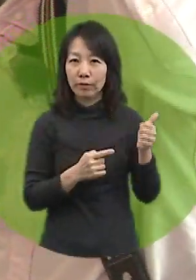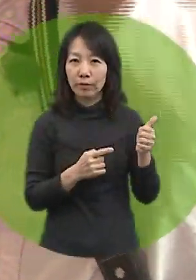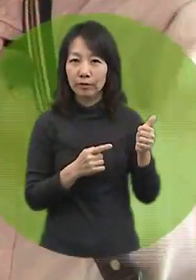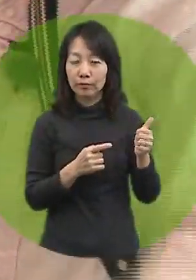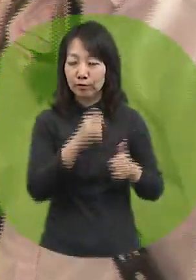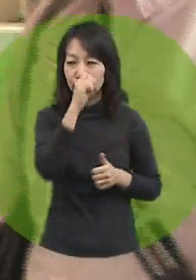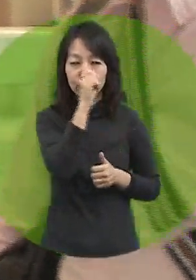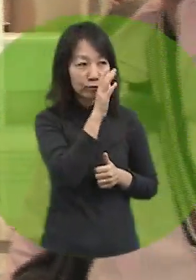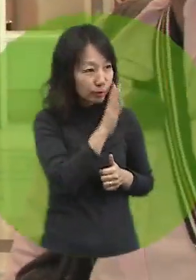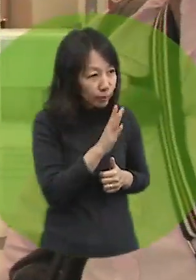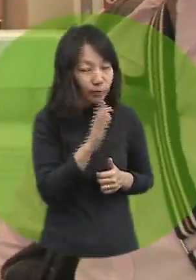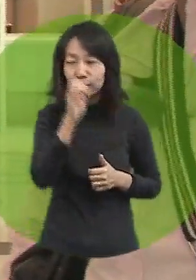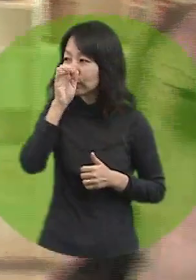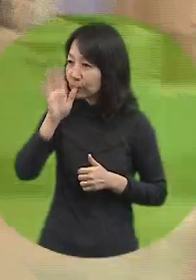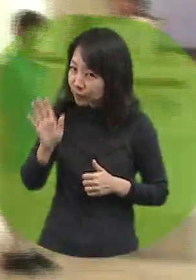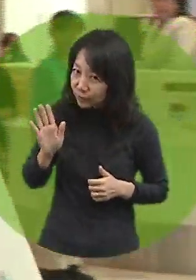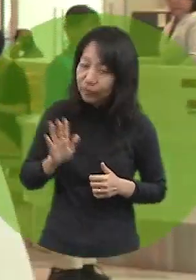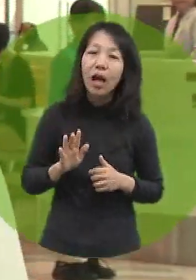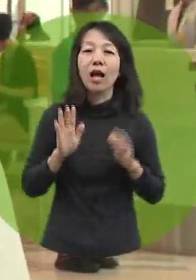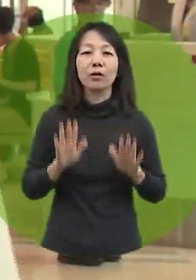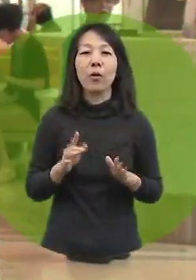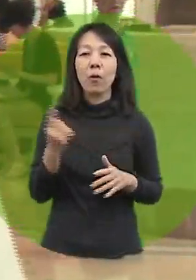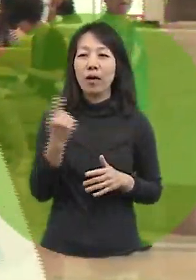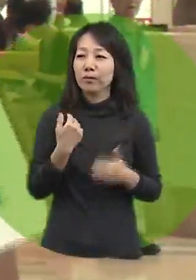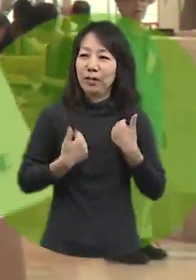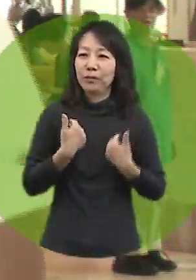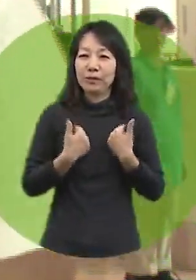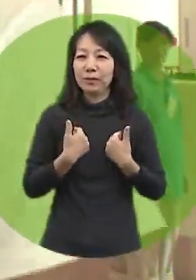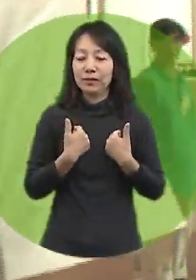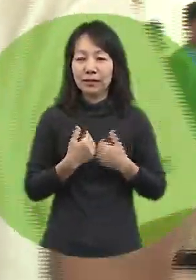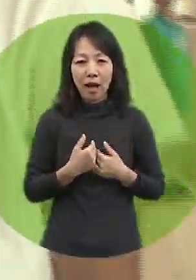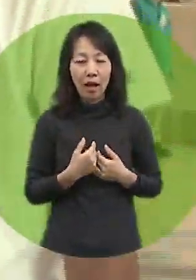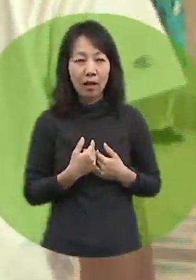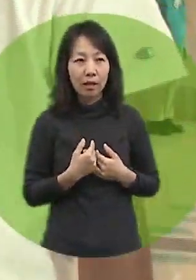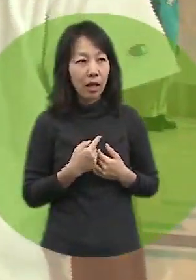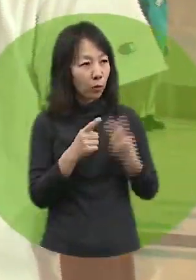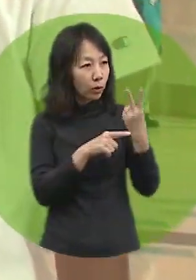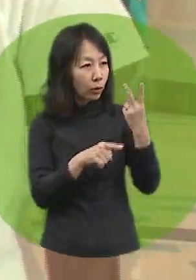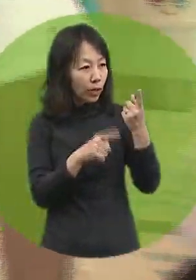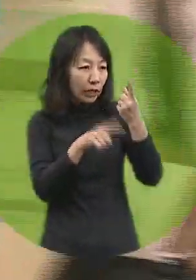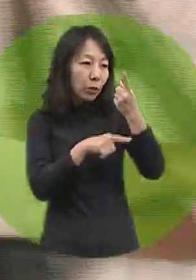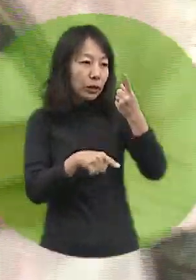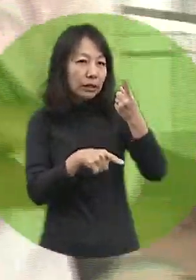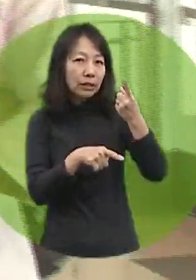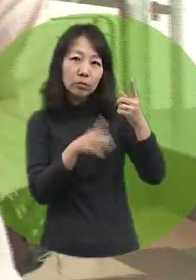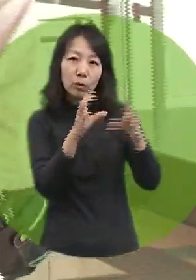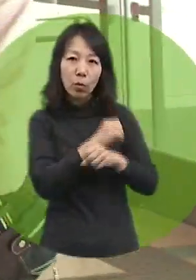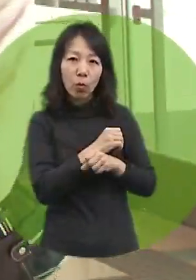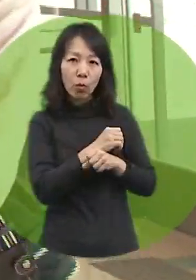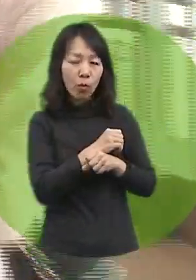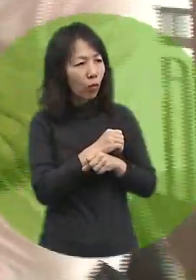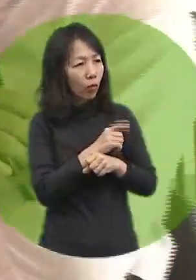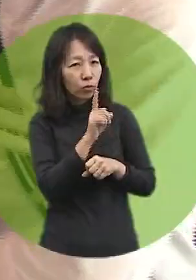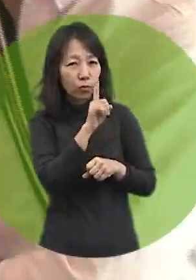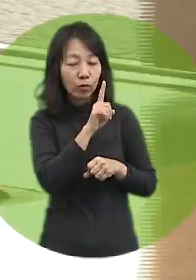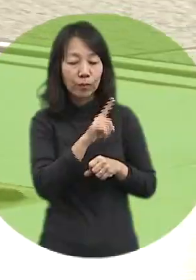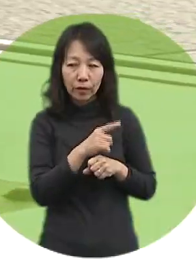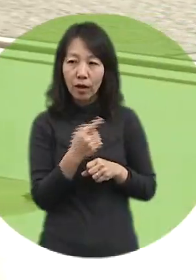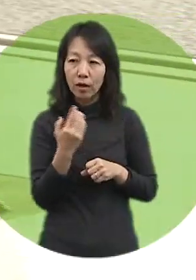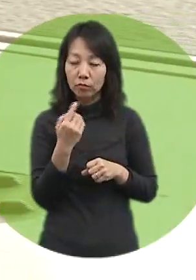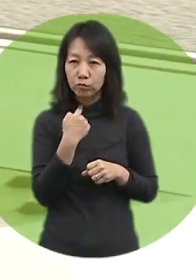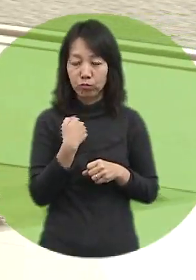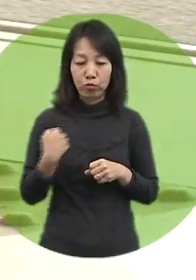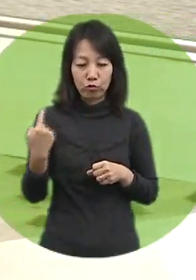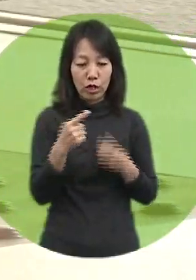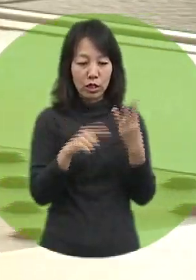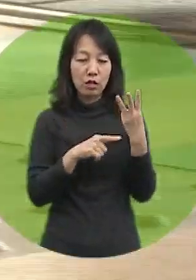します。 いや本当に楽しみでしたね、今日は。 楽しみですけど、あと一人足りませんね。 あれ、さっきまで言いましたけどね、 僕ら3人組ですよ